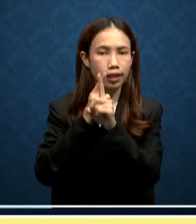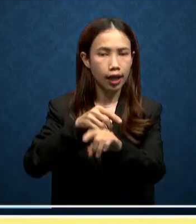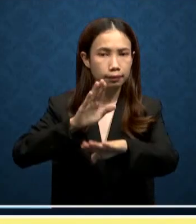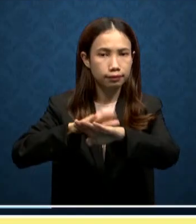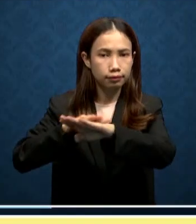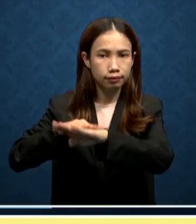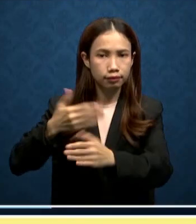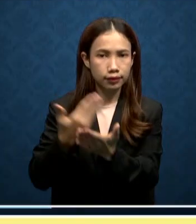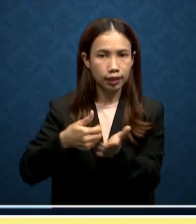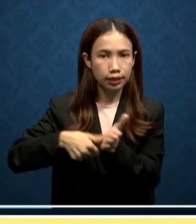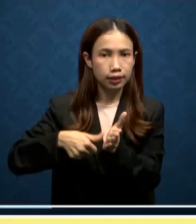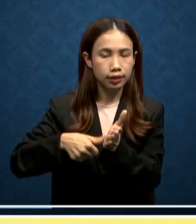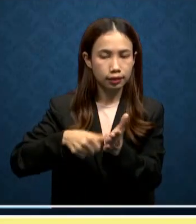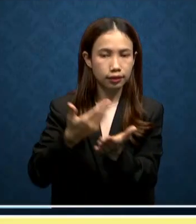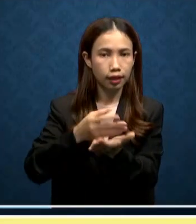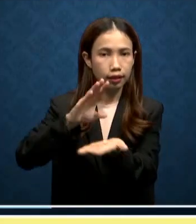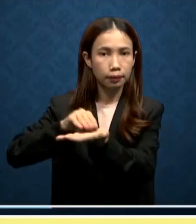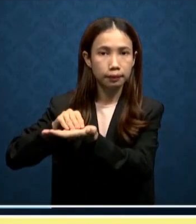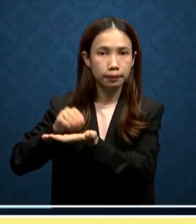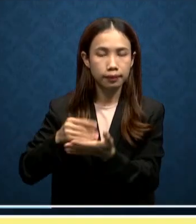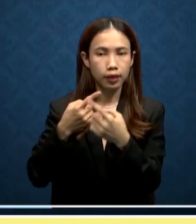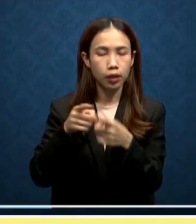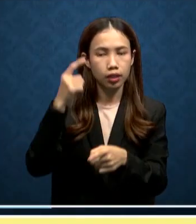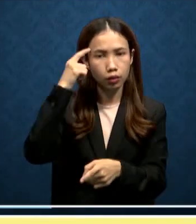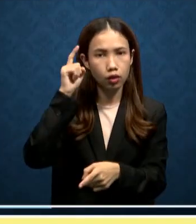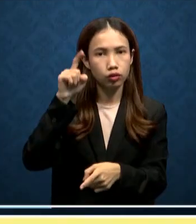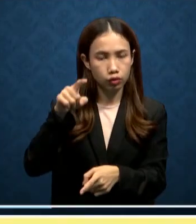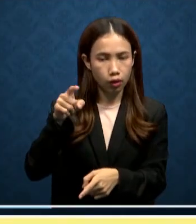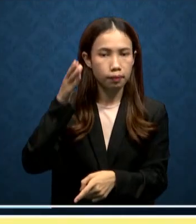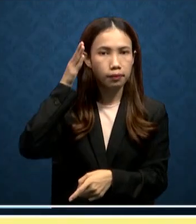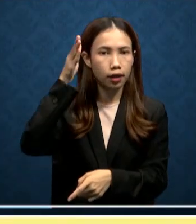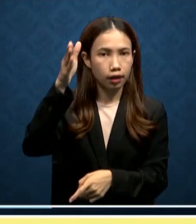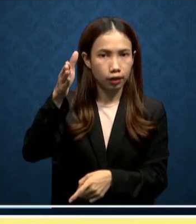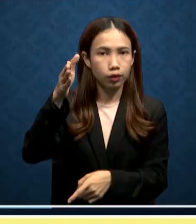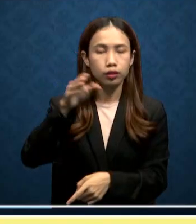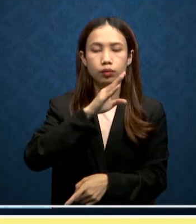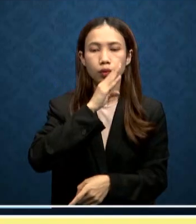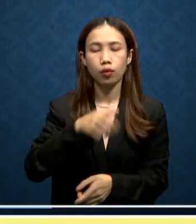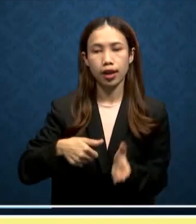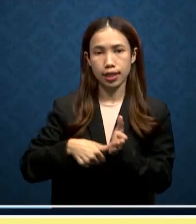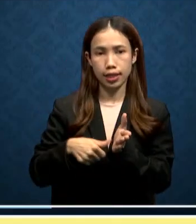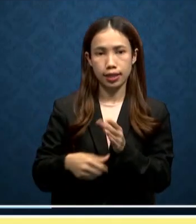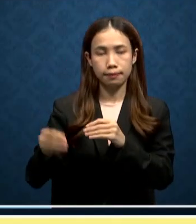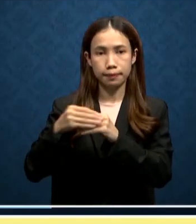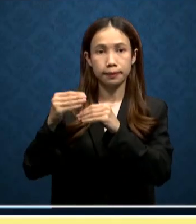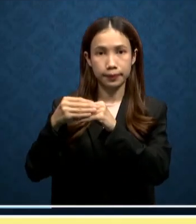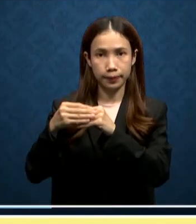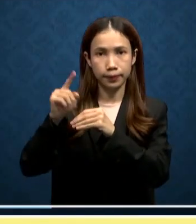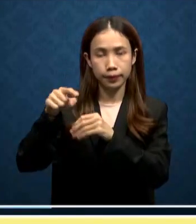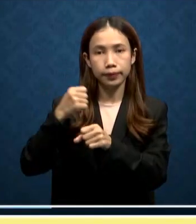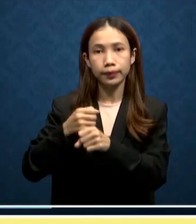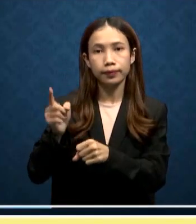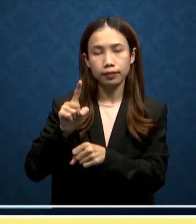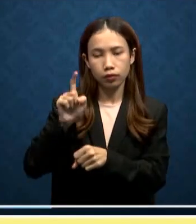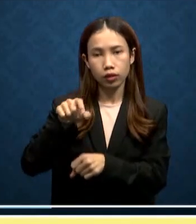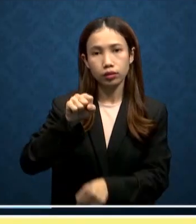ปล่อยให้มันยาวขึ้นท่านก็จะต้องเอ่อตั้งเผื่อหนี้จะสูญนะเพิ่มขึ้นนะตามที่สตง